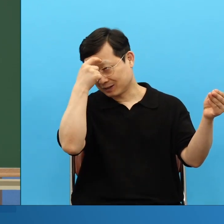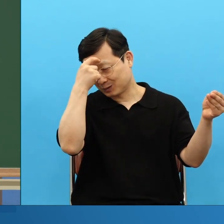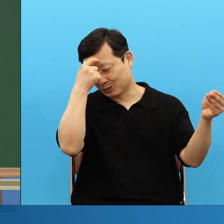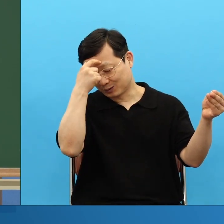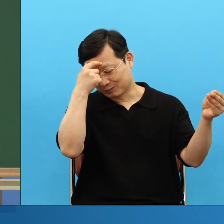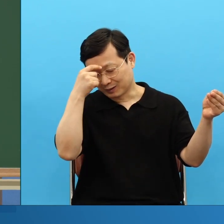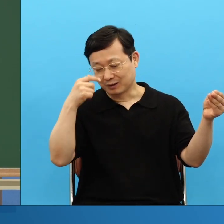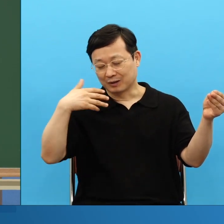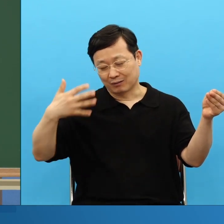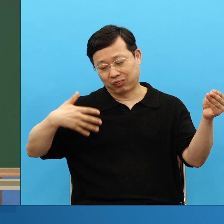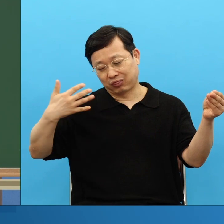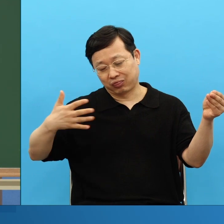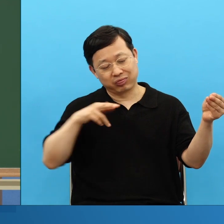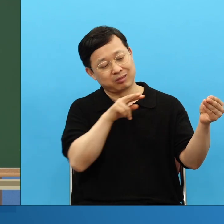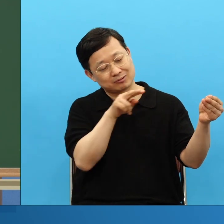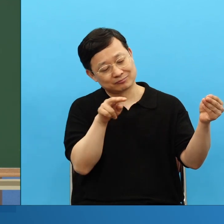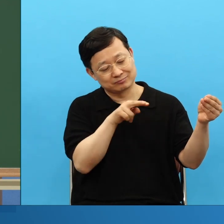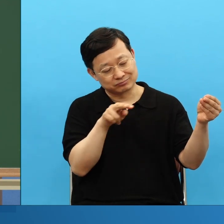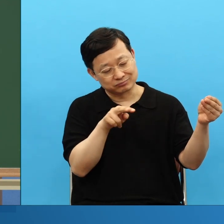문화센터 산업선교.